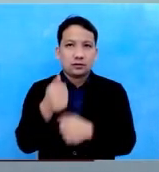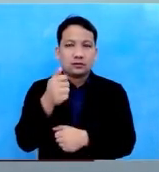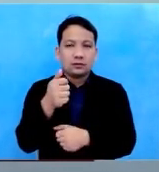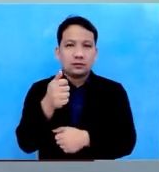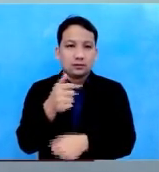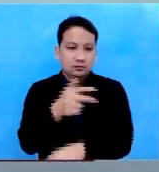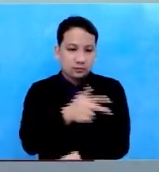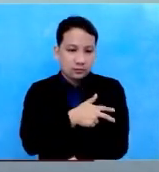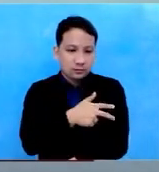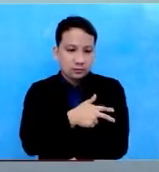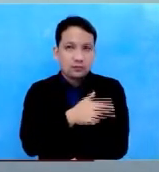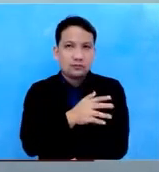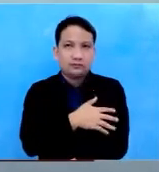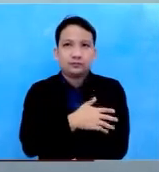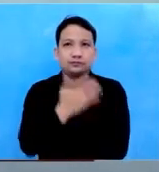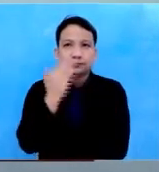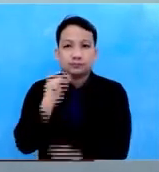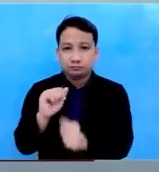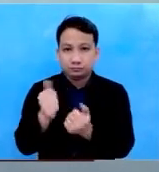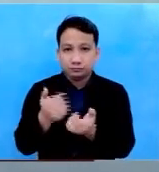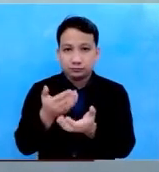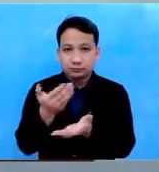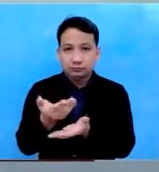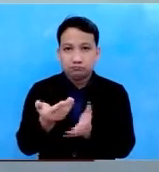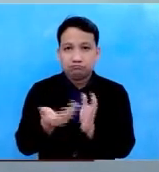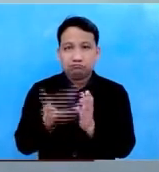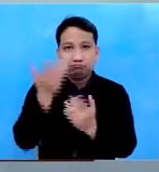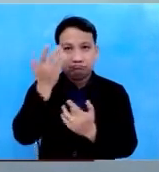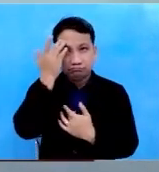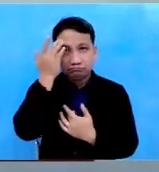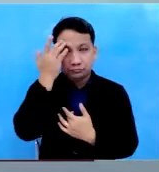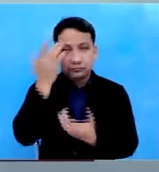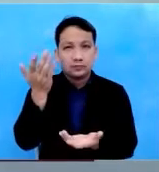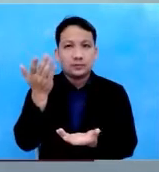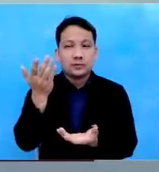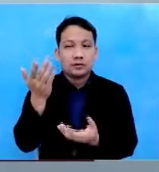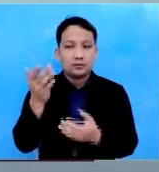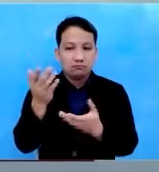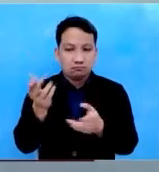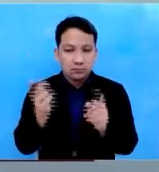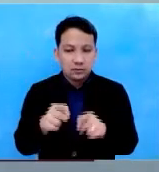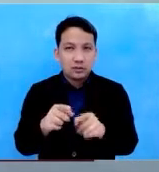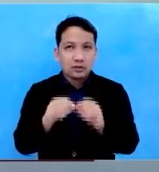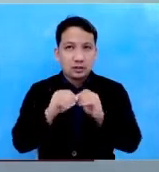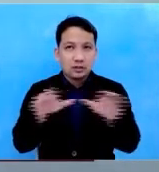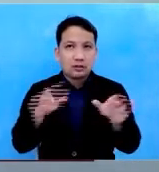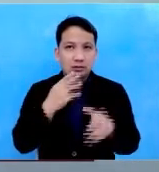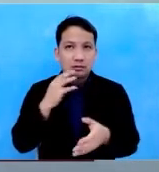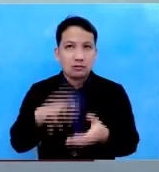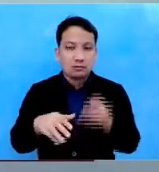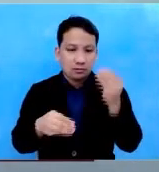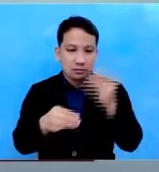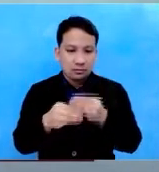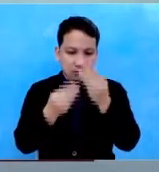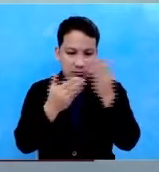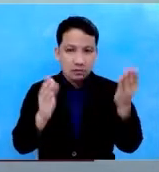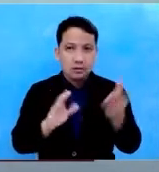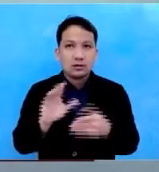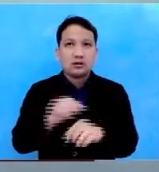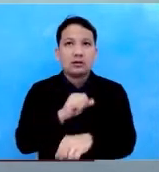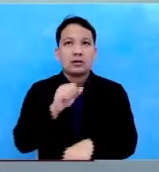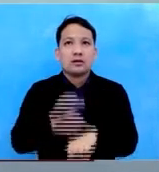shots. Pero kamusta naman ang mga may sakit? Nagdudulot ba ito ng malalang sakit? Ayon po sa Singapore, wala